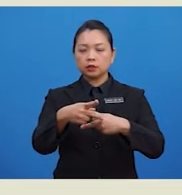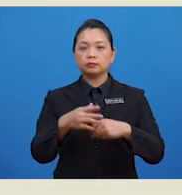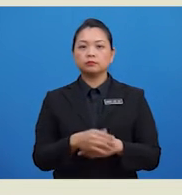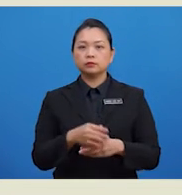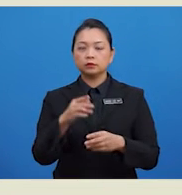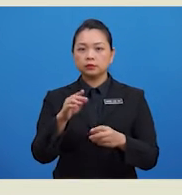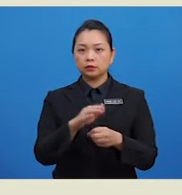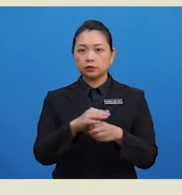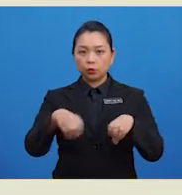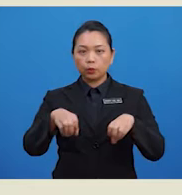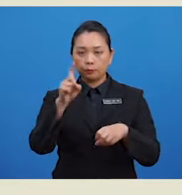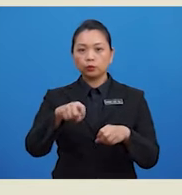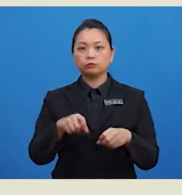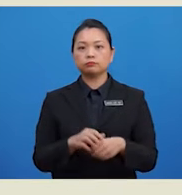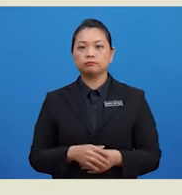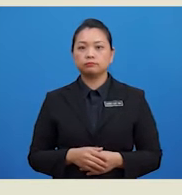dipenuhkan.